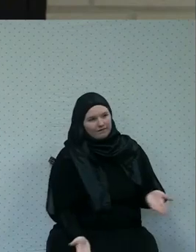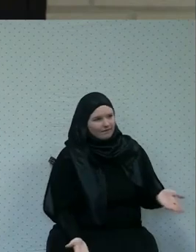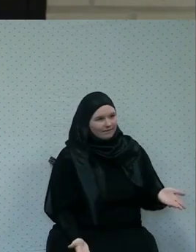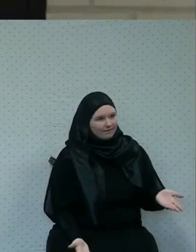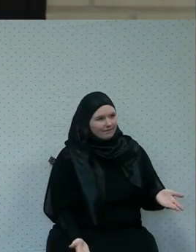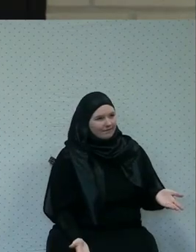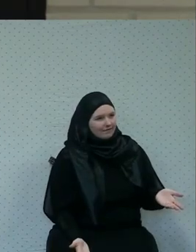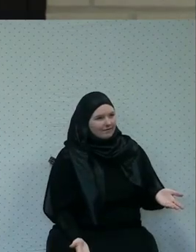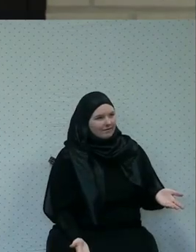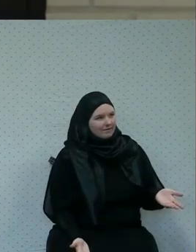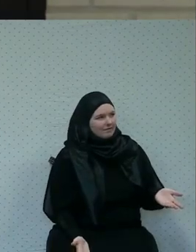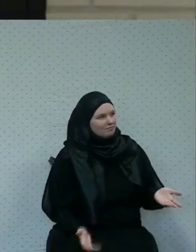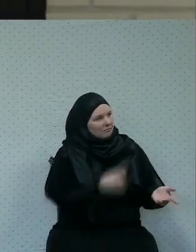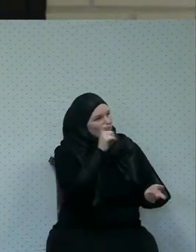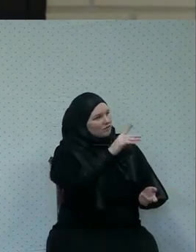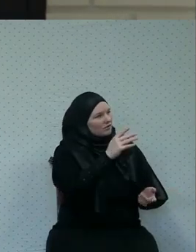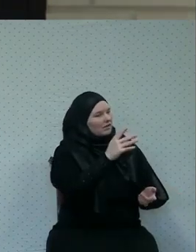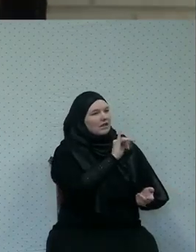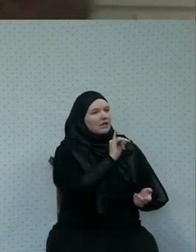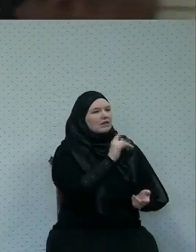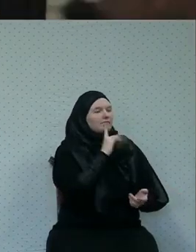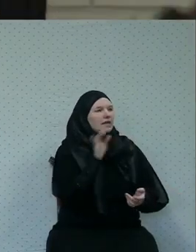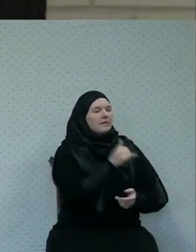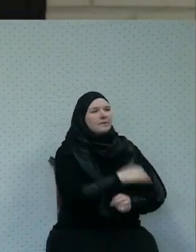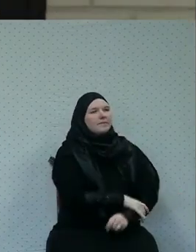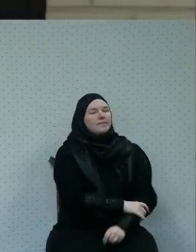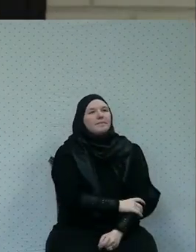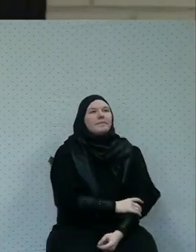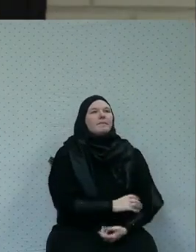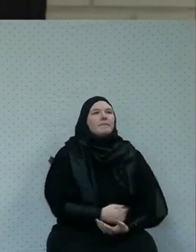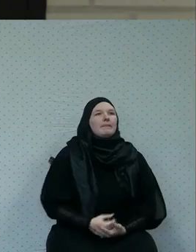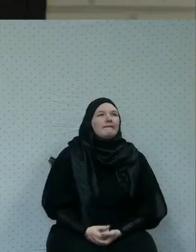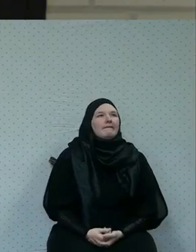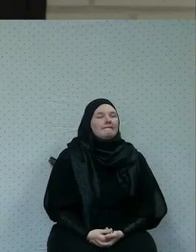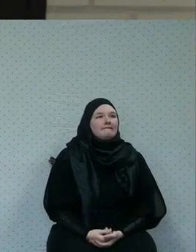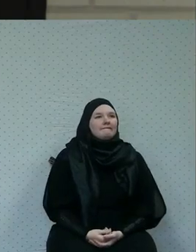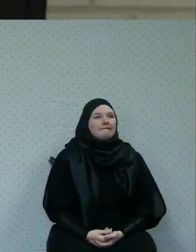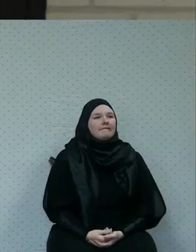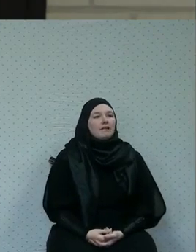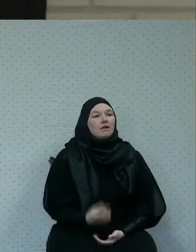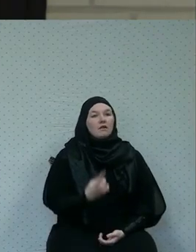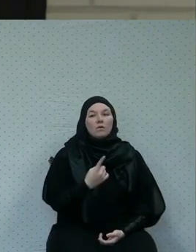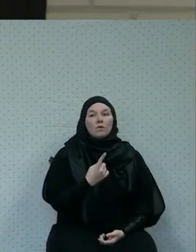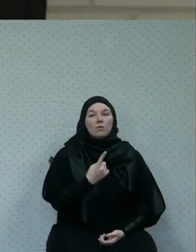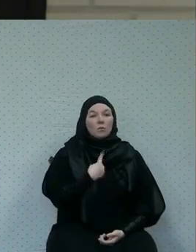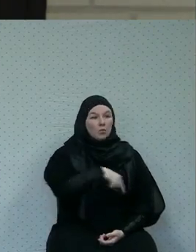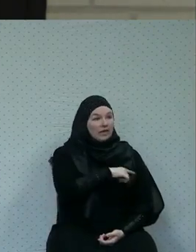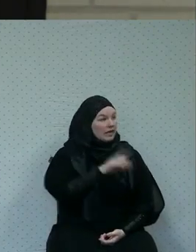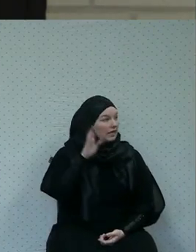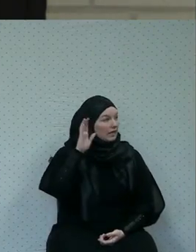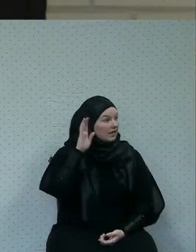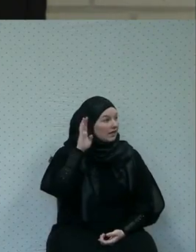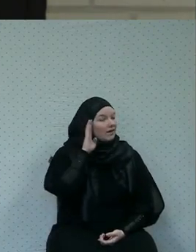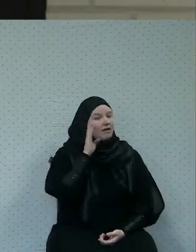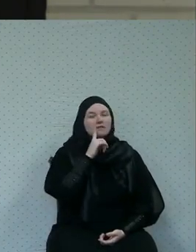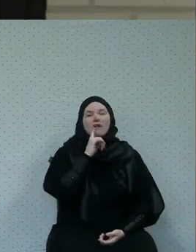لما بينهما من رمضان إلى رمضان كفارة لما بينهما. We hear this and we say,